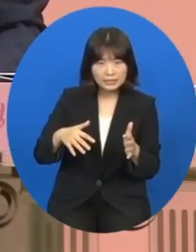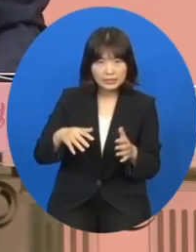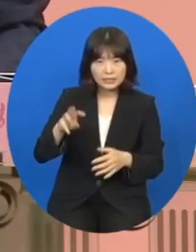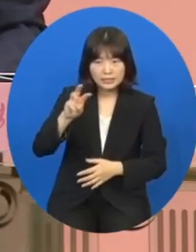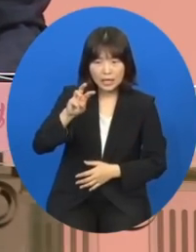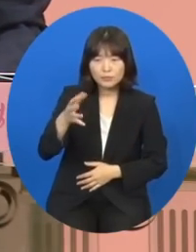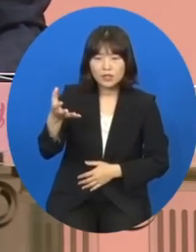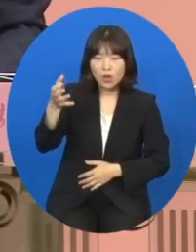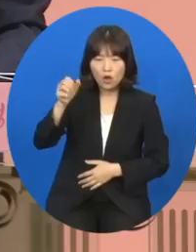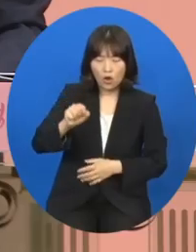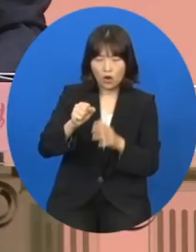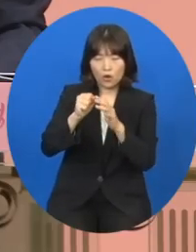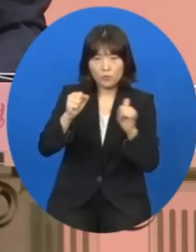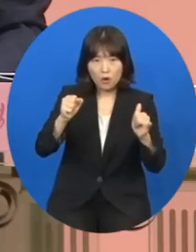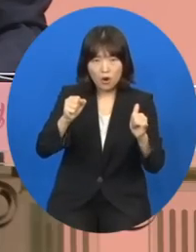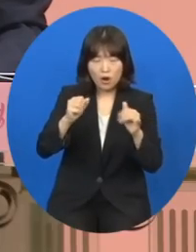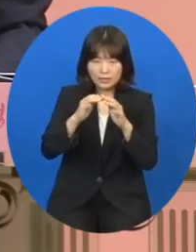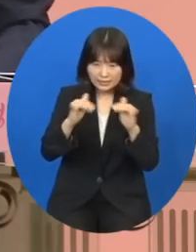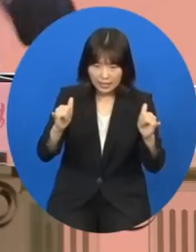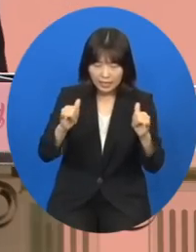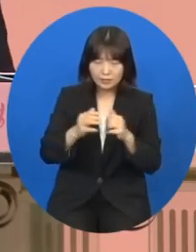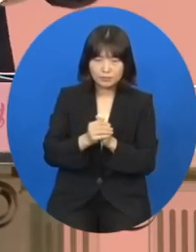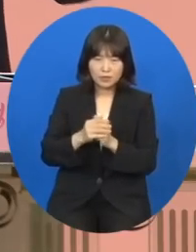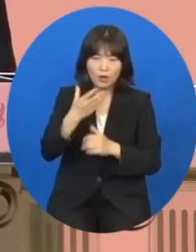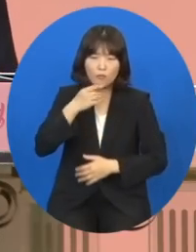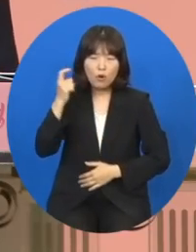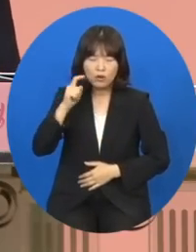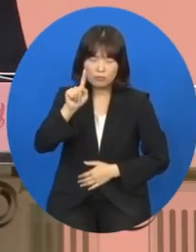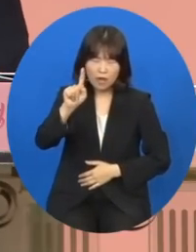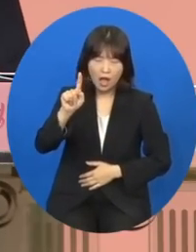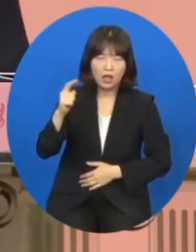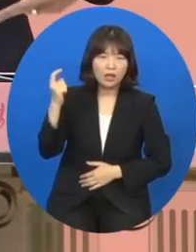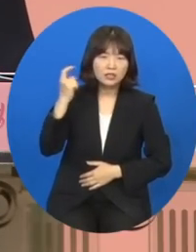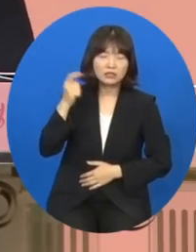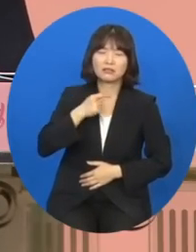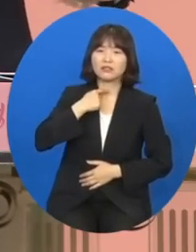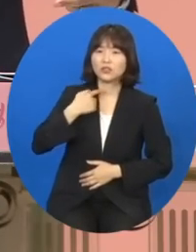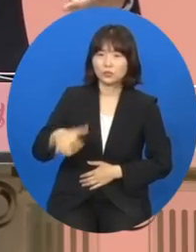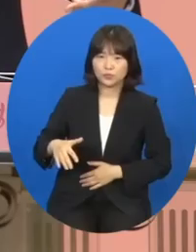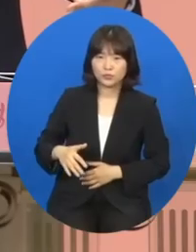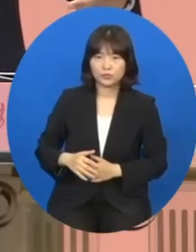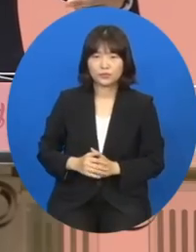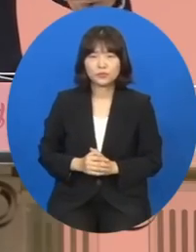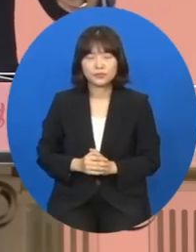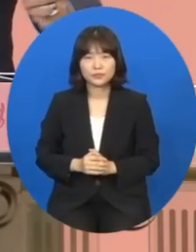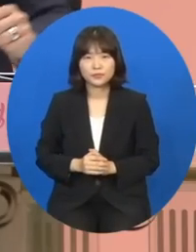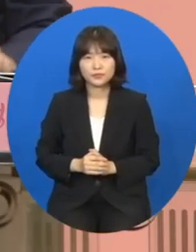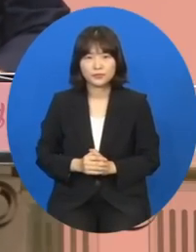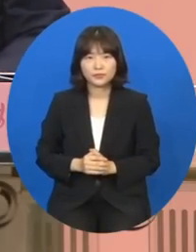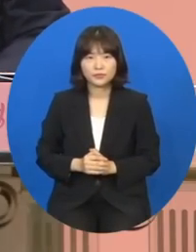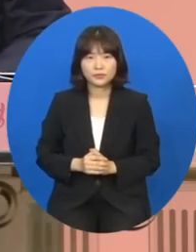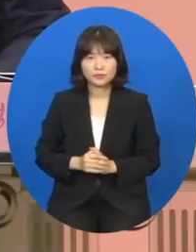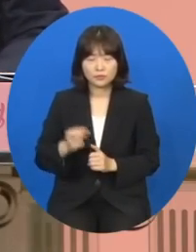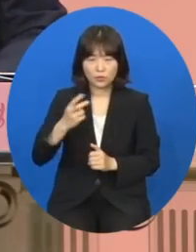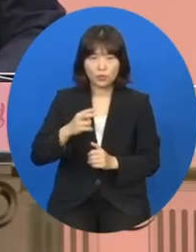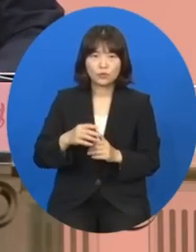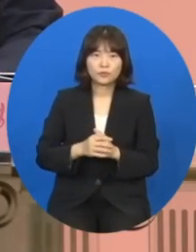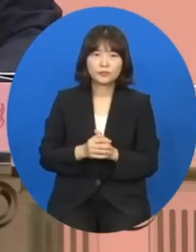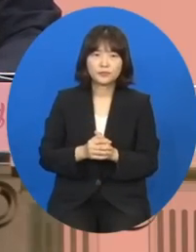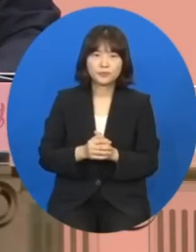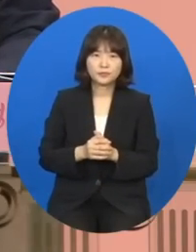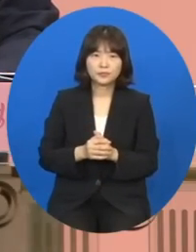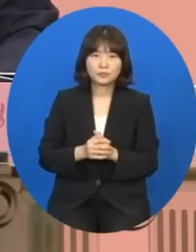사람들이 한 번도 복음에 대해 듣지 못했습니다 한다 넘버 sm 크리스 e oil 그리고 해가 갈수록 이